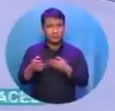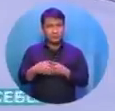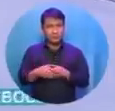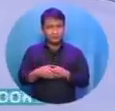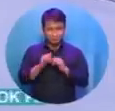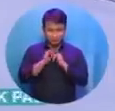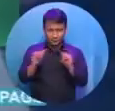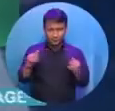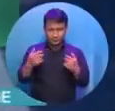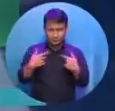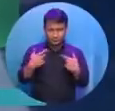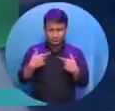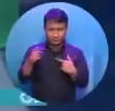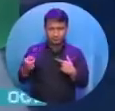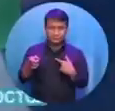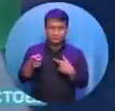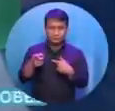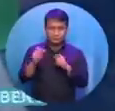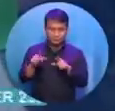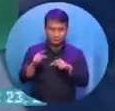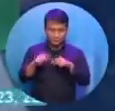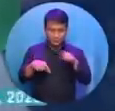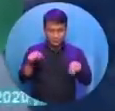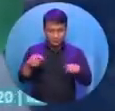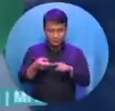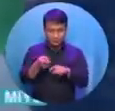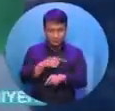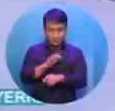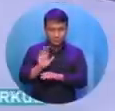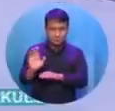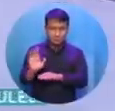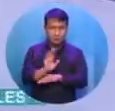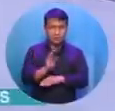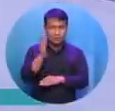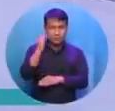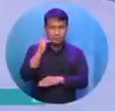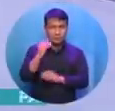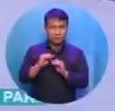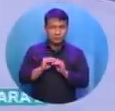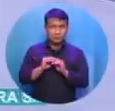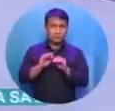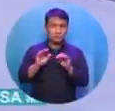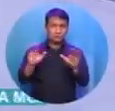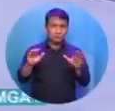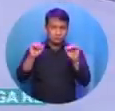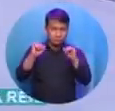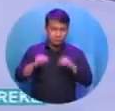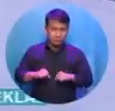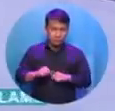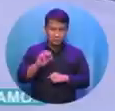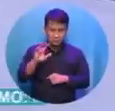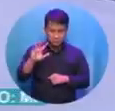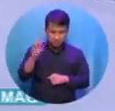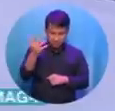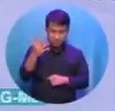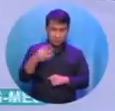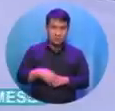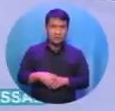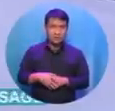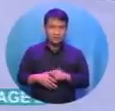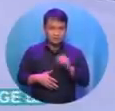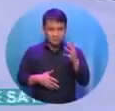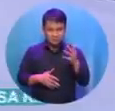mga convenience store. Sari-sari store, coming up pa. Kasi pangmasa to, affordable. 5 pesos,